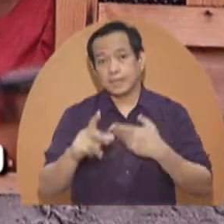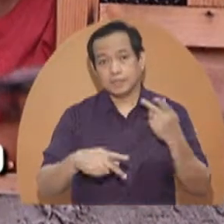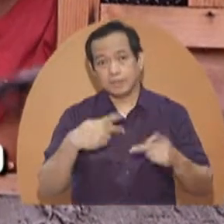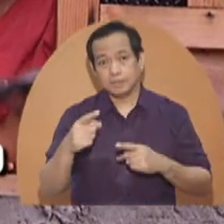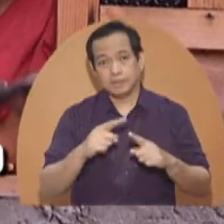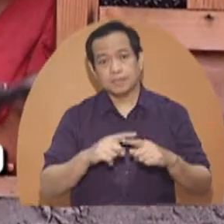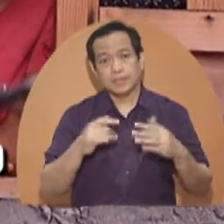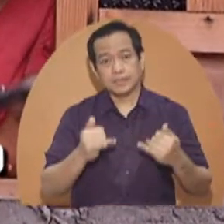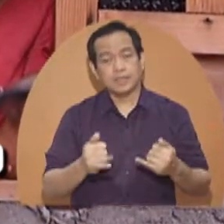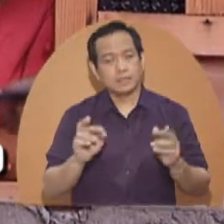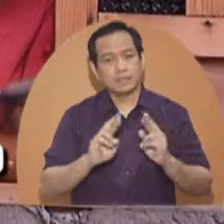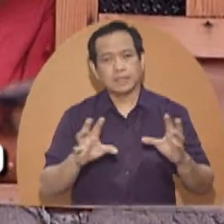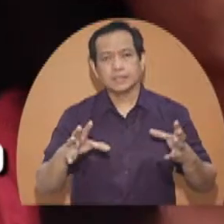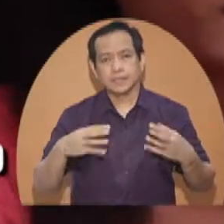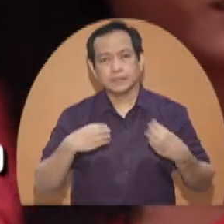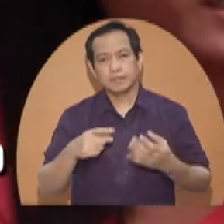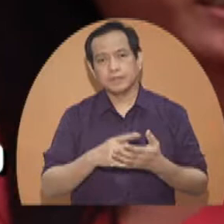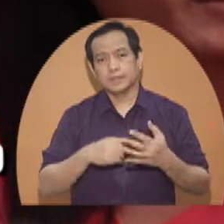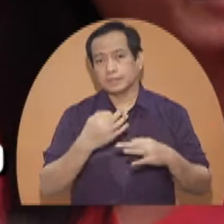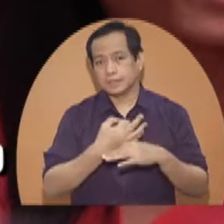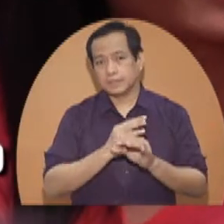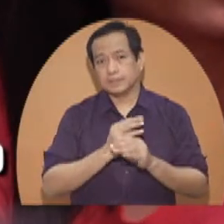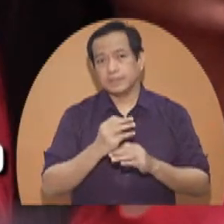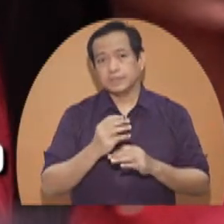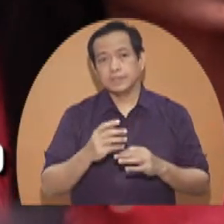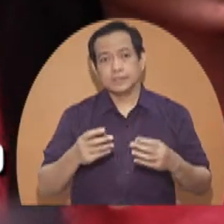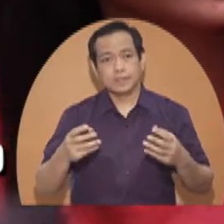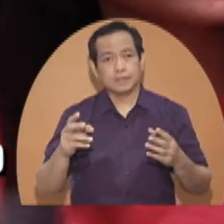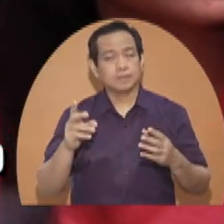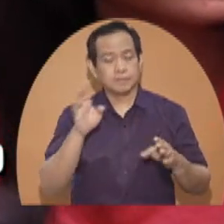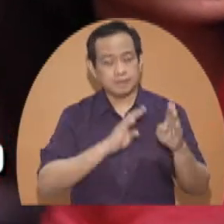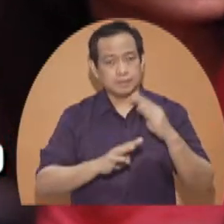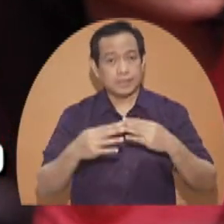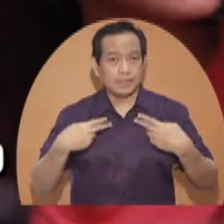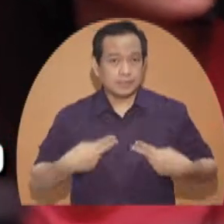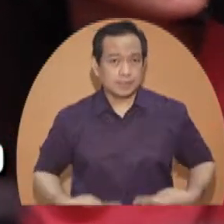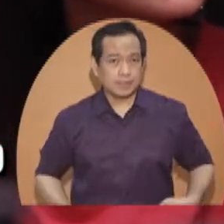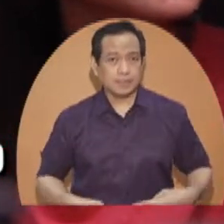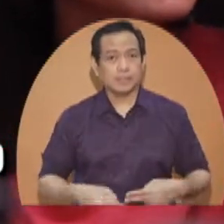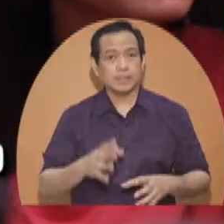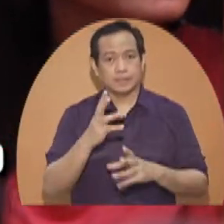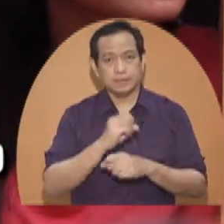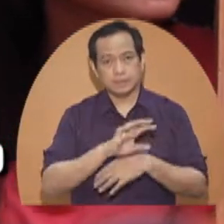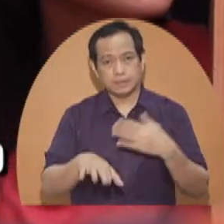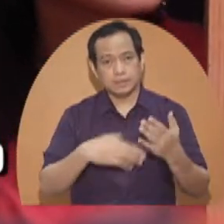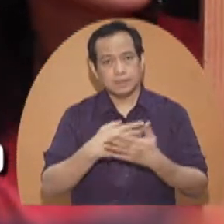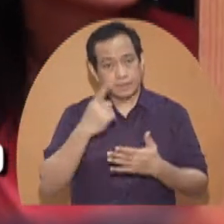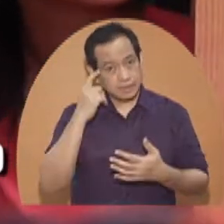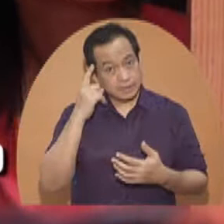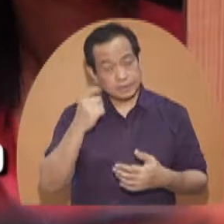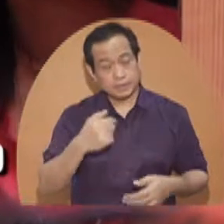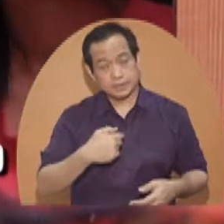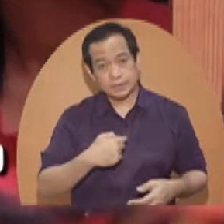tao, handa naman siya ngayon na harapin ito. May saayos lamang ang kanyang kalusugan at matupad ang kanyang mga